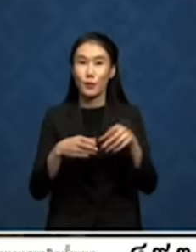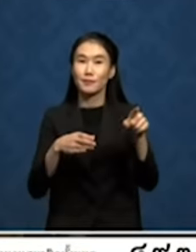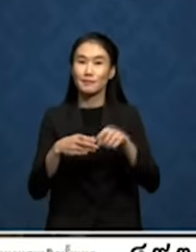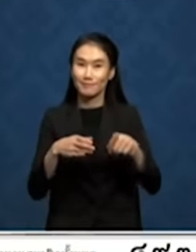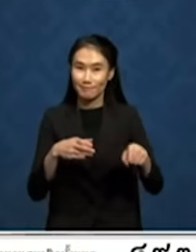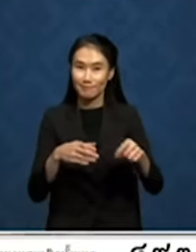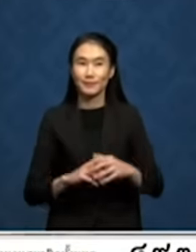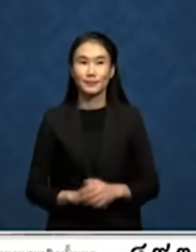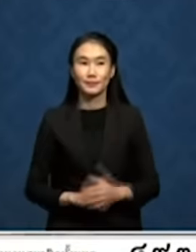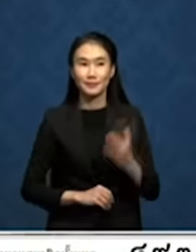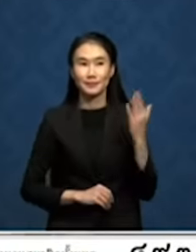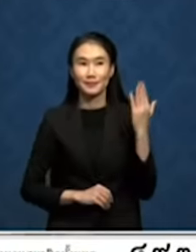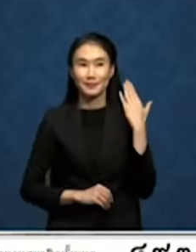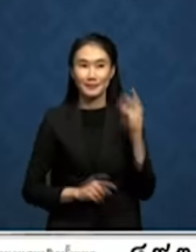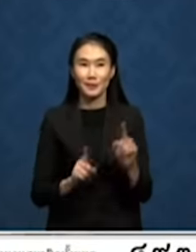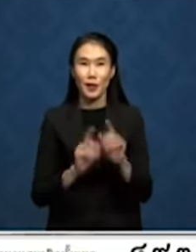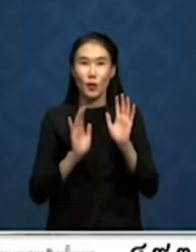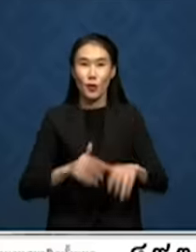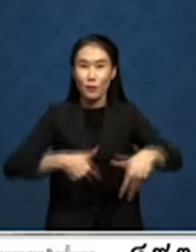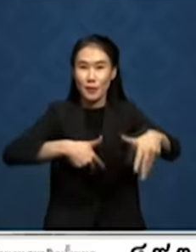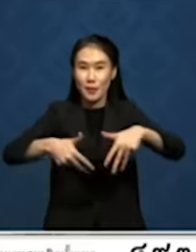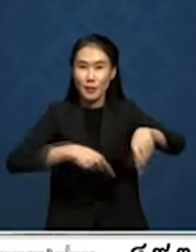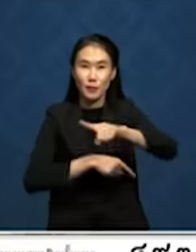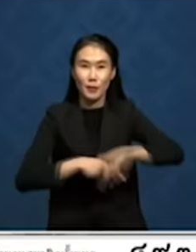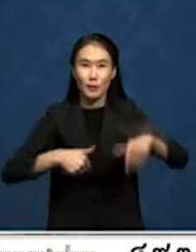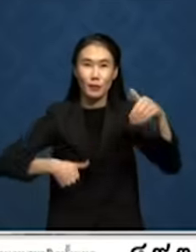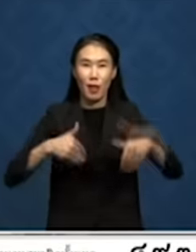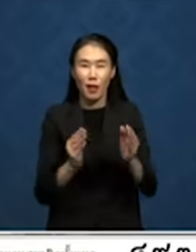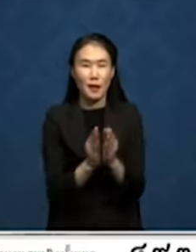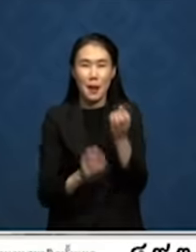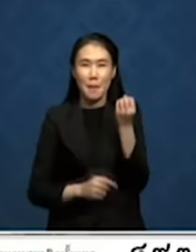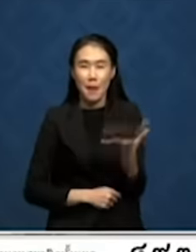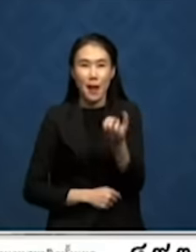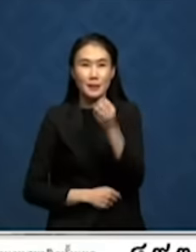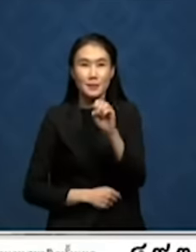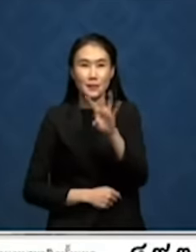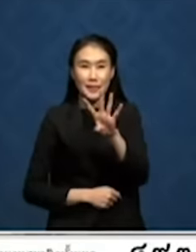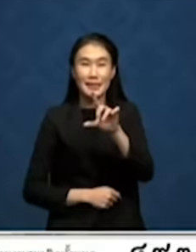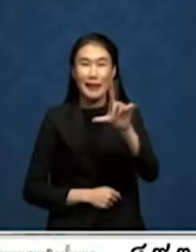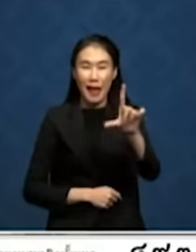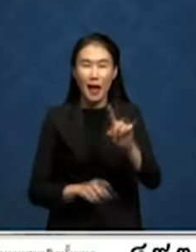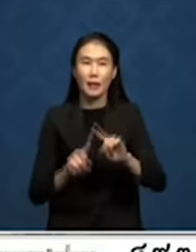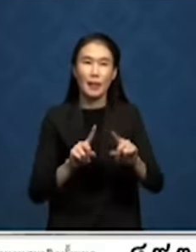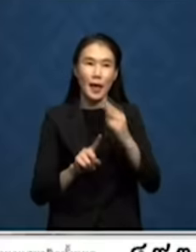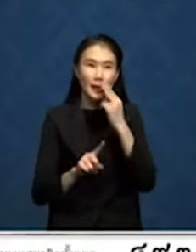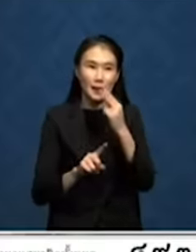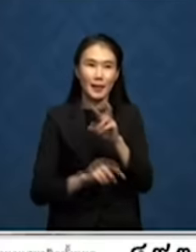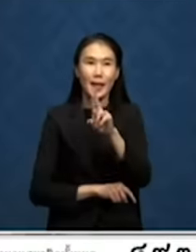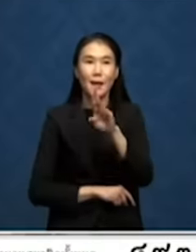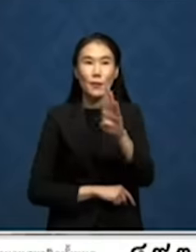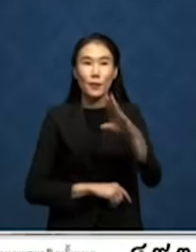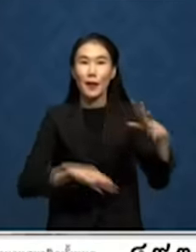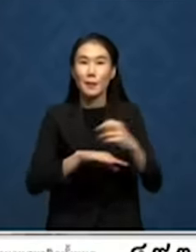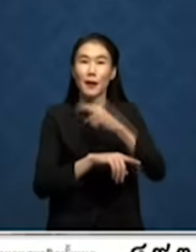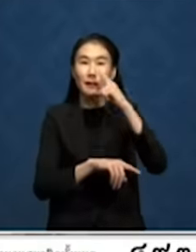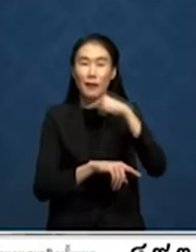ค่ะพรรคที่ได้รับการเลือกตั้งจากประชาชนมาถึง14ล้านเสียงแต่ถูกทำลายหายไปจากระบบการเมืองไ